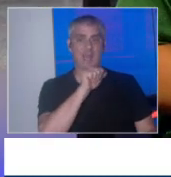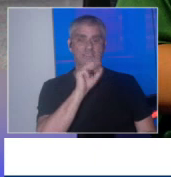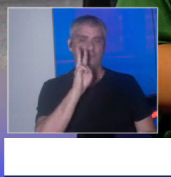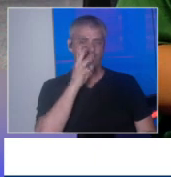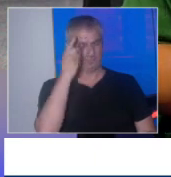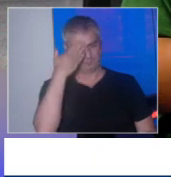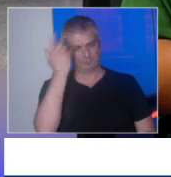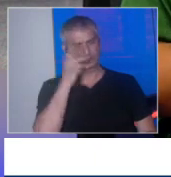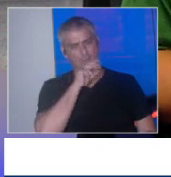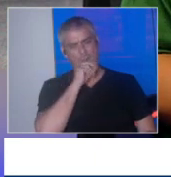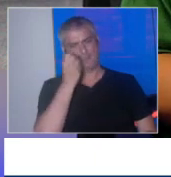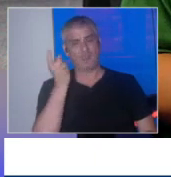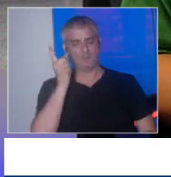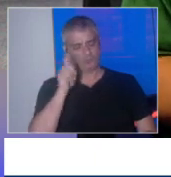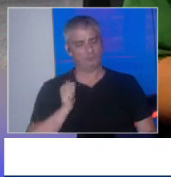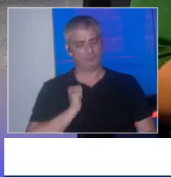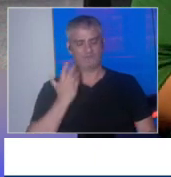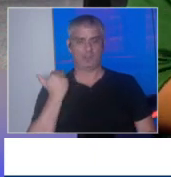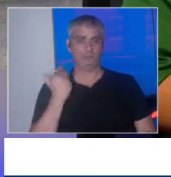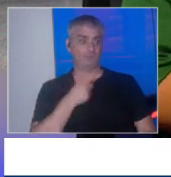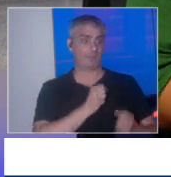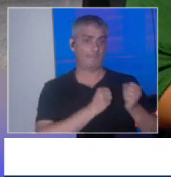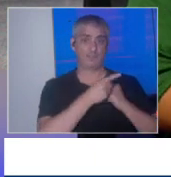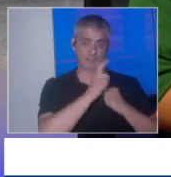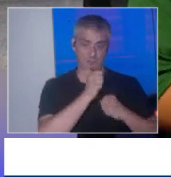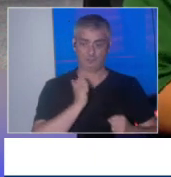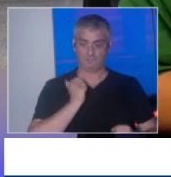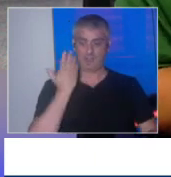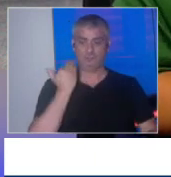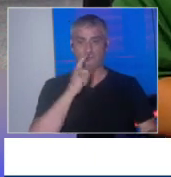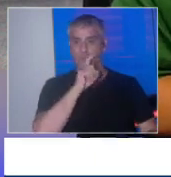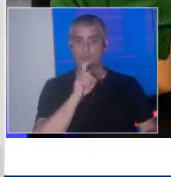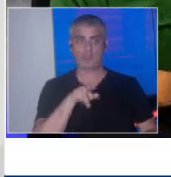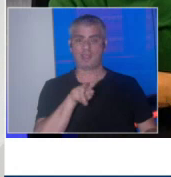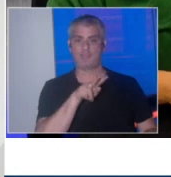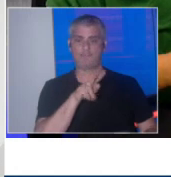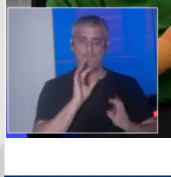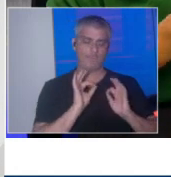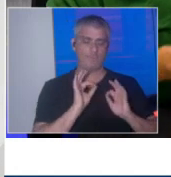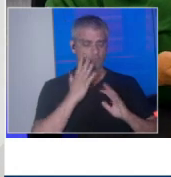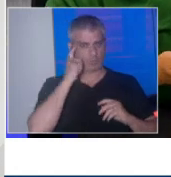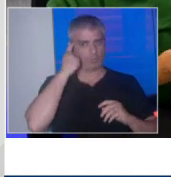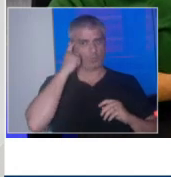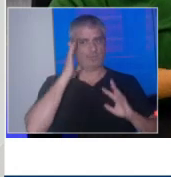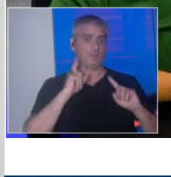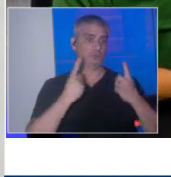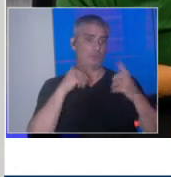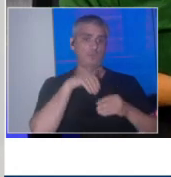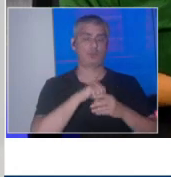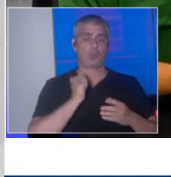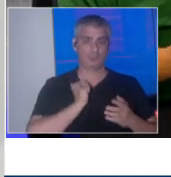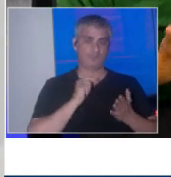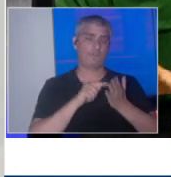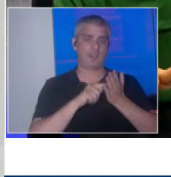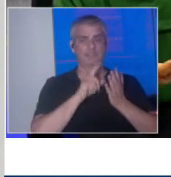ידוע בפליטות הפה שלו, אבל הוא איש צבא לשעבר, ומתן כהנא איש צבא לשעבר, יכול להיות שהם באמת מאוד מודאגים ממה שקורה בצבא,